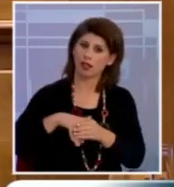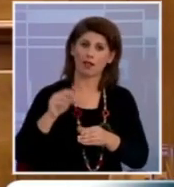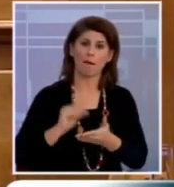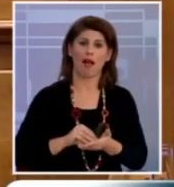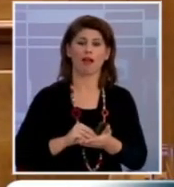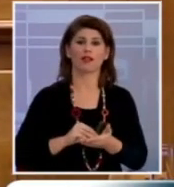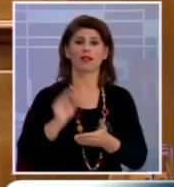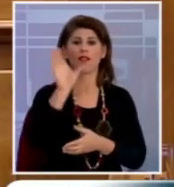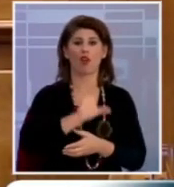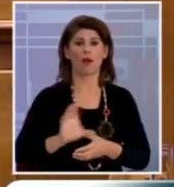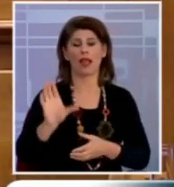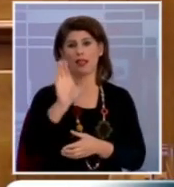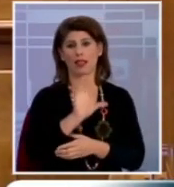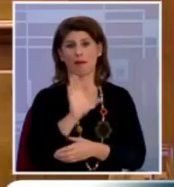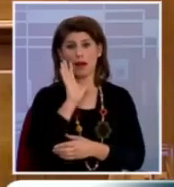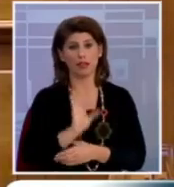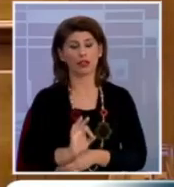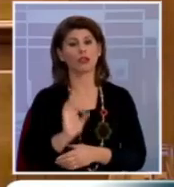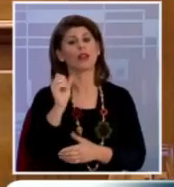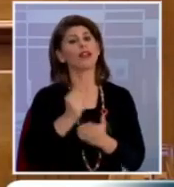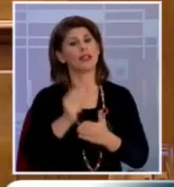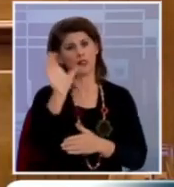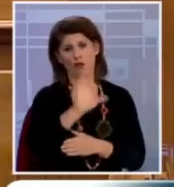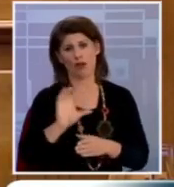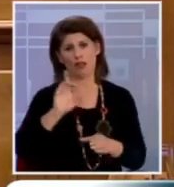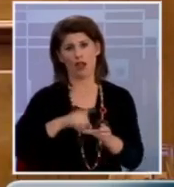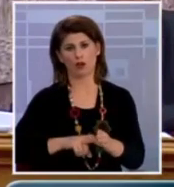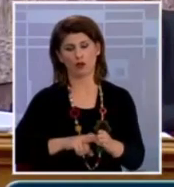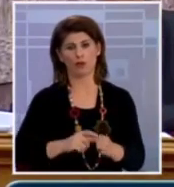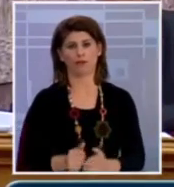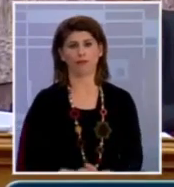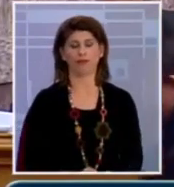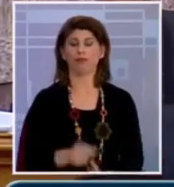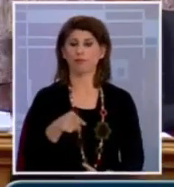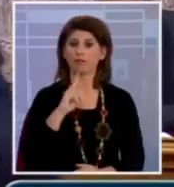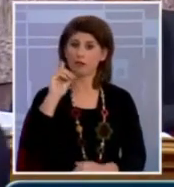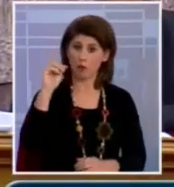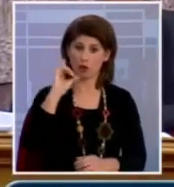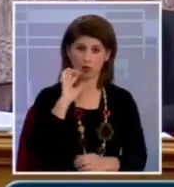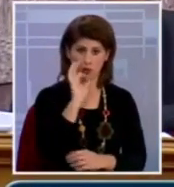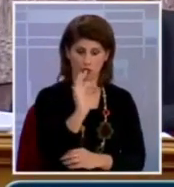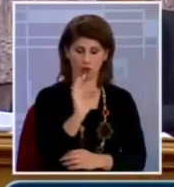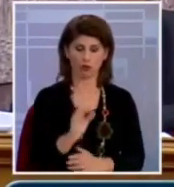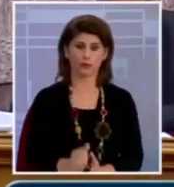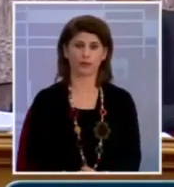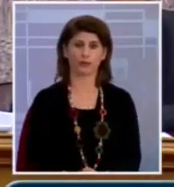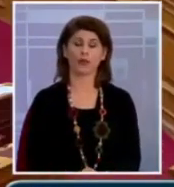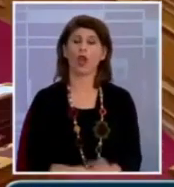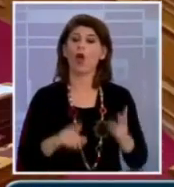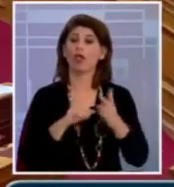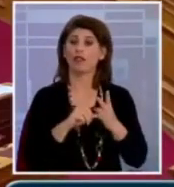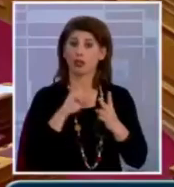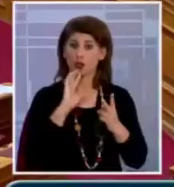ευρωπαϊκή πραγματικότητα και στην Ευρωπαϊκή Ένωση. Αυτός είναι ο πρώτος στόχος. Και ο